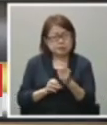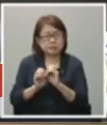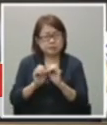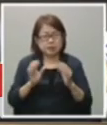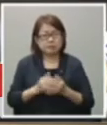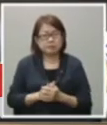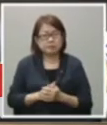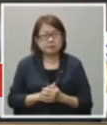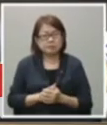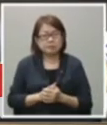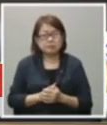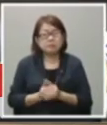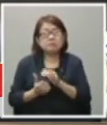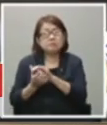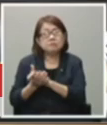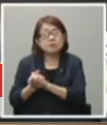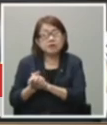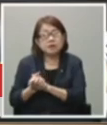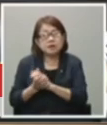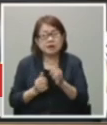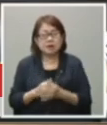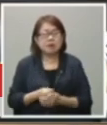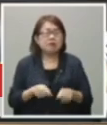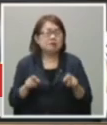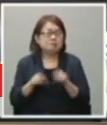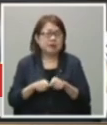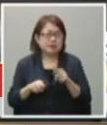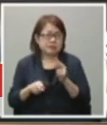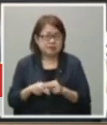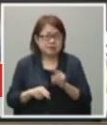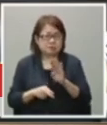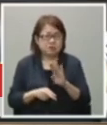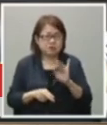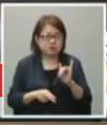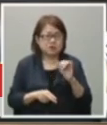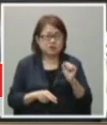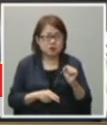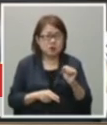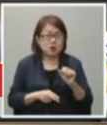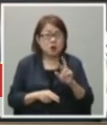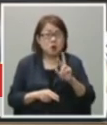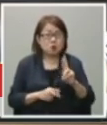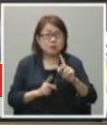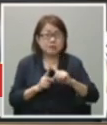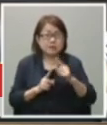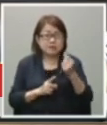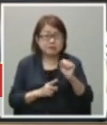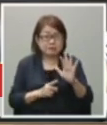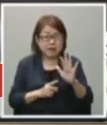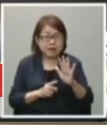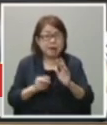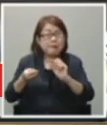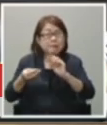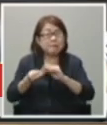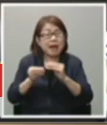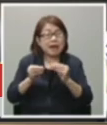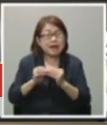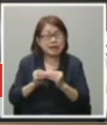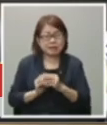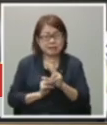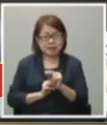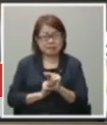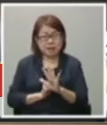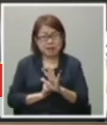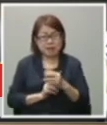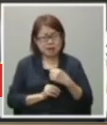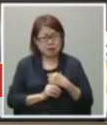ว่ามาดามน้องก็เป็นบยศรุ่น15หมายเลข35ครับแต่ผมไม่ได้กล่าวหาท่านนะครับท่านนายก